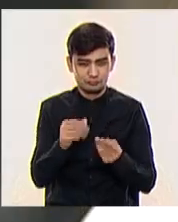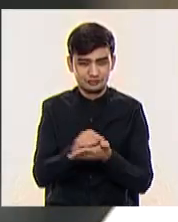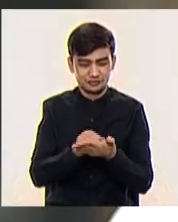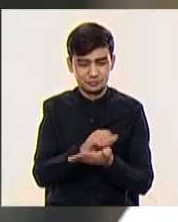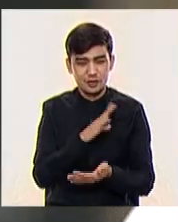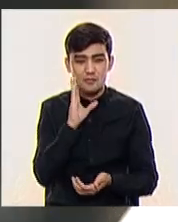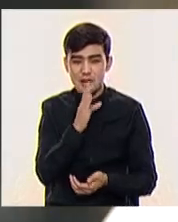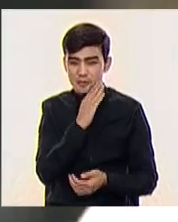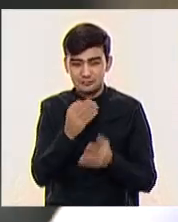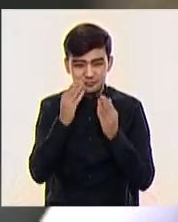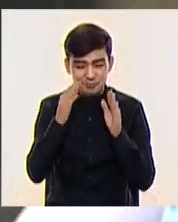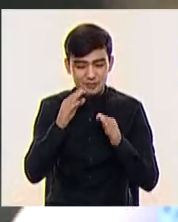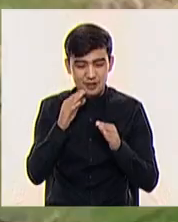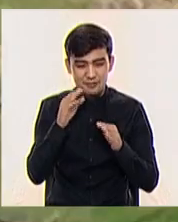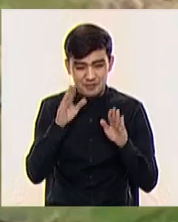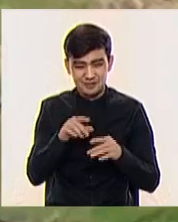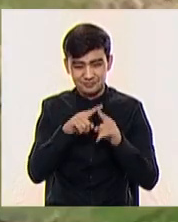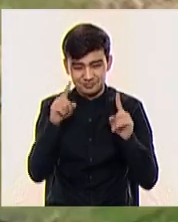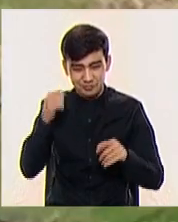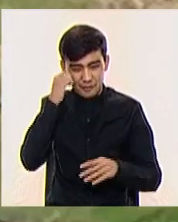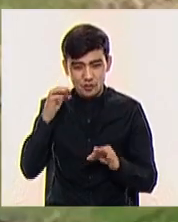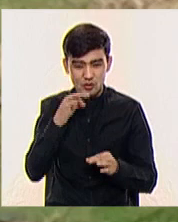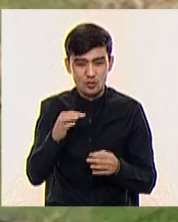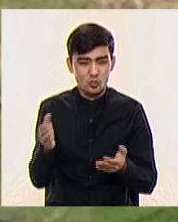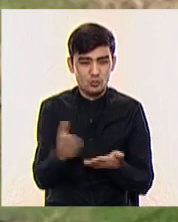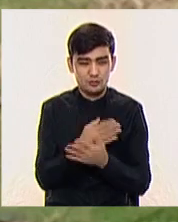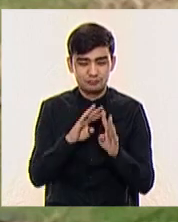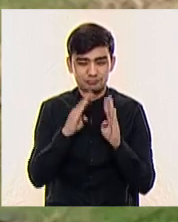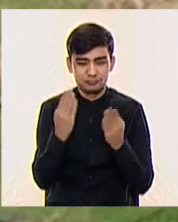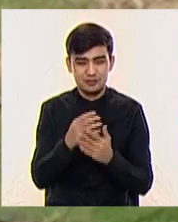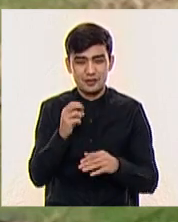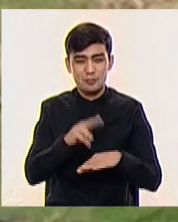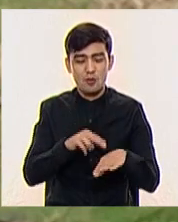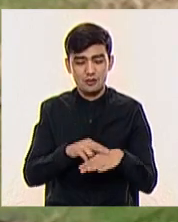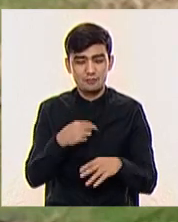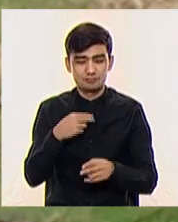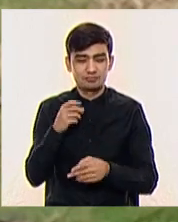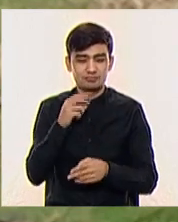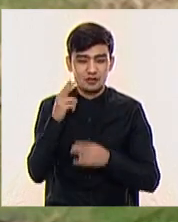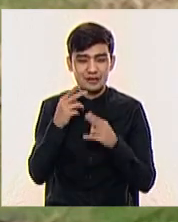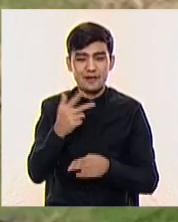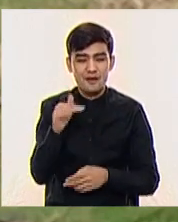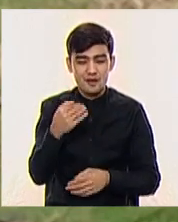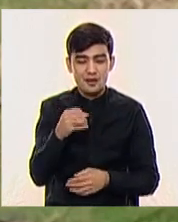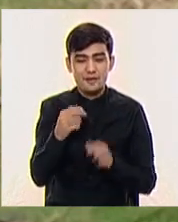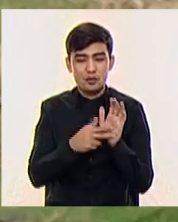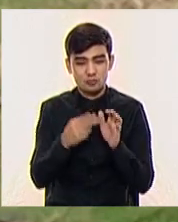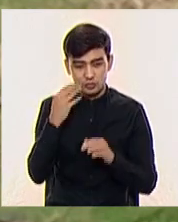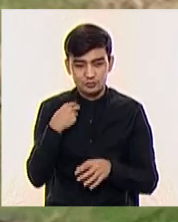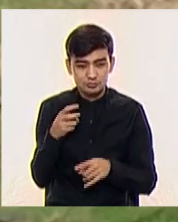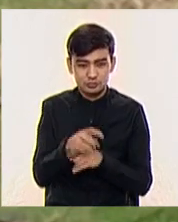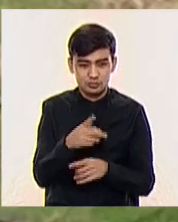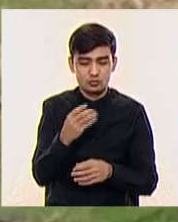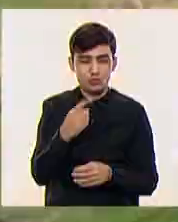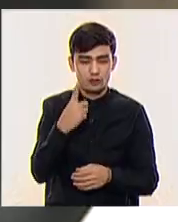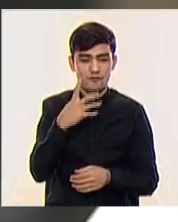с могилы мамы убрали оградку. 3 февраля написали заявление в полицию, а вот 8-го мы пришли сюда, и уже стерта